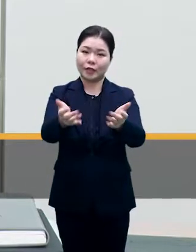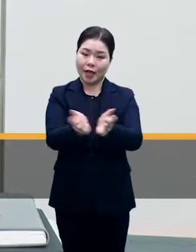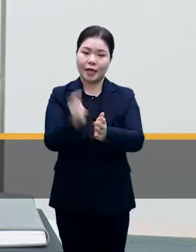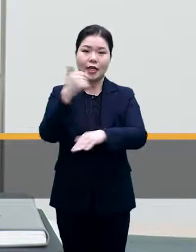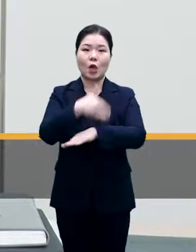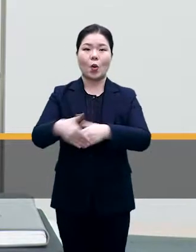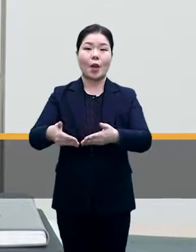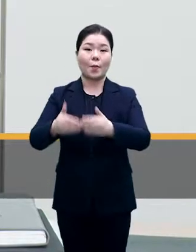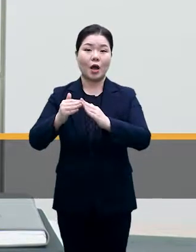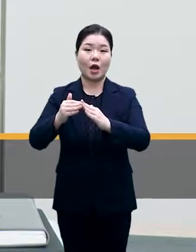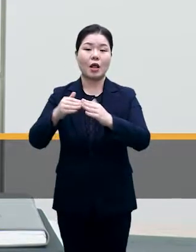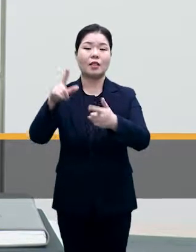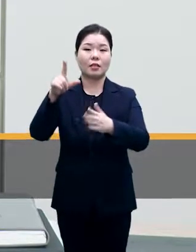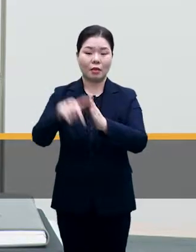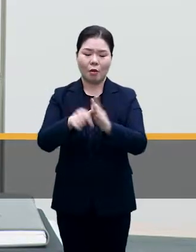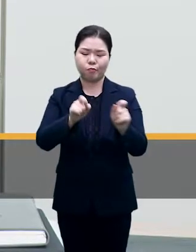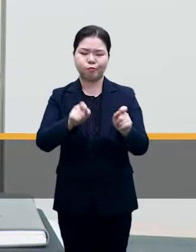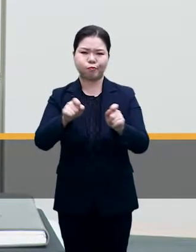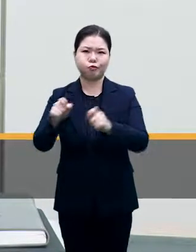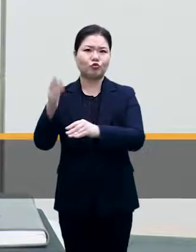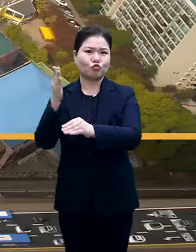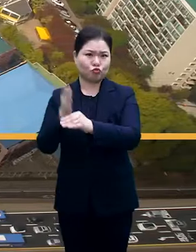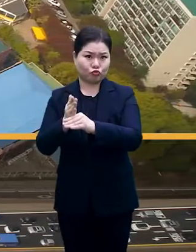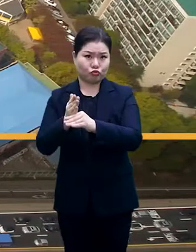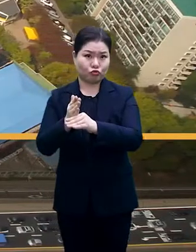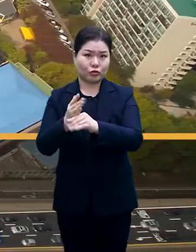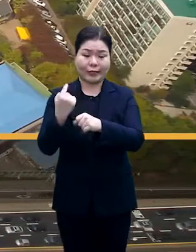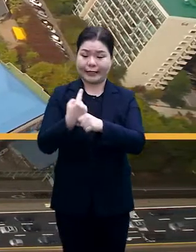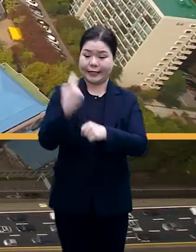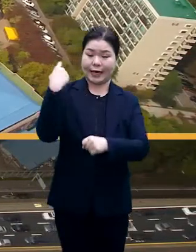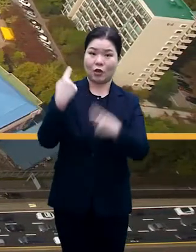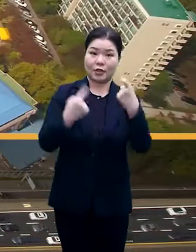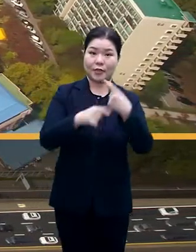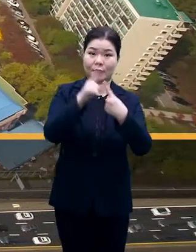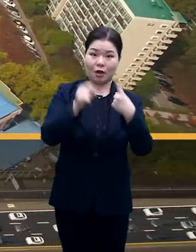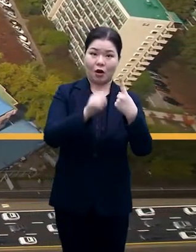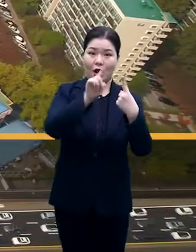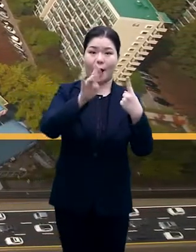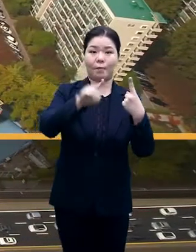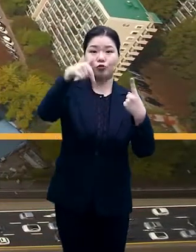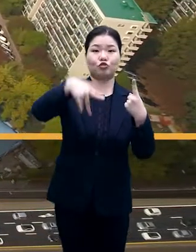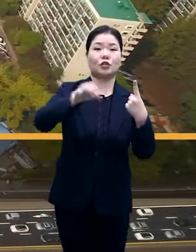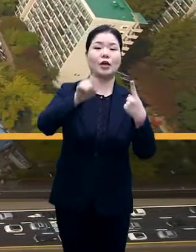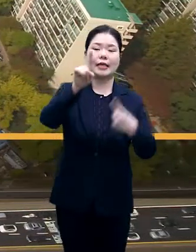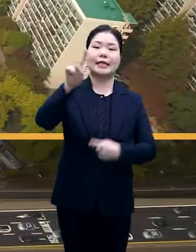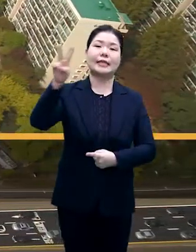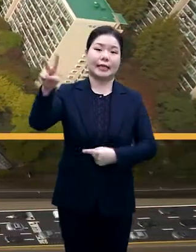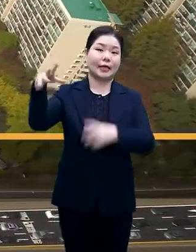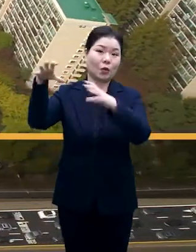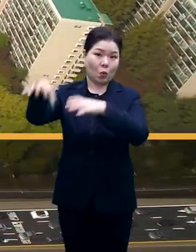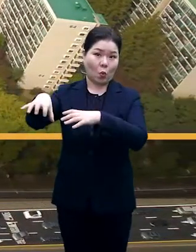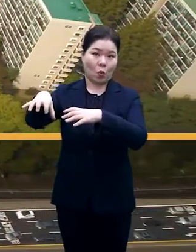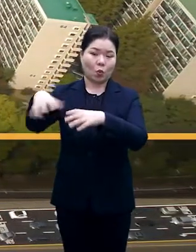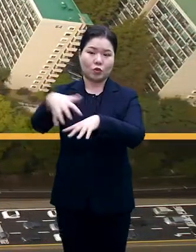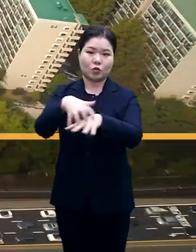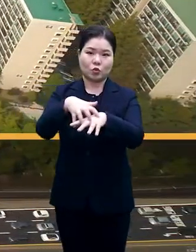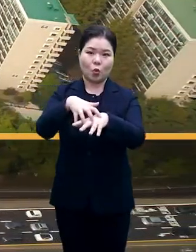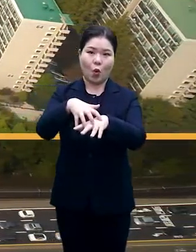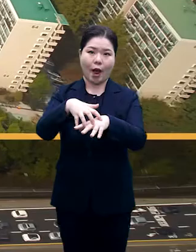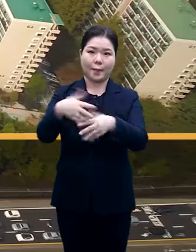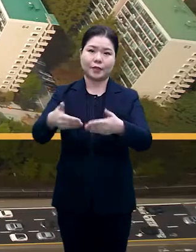계획 수립 단계에서 지연되고 있습니다. 작년 11월 압구정 1, 2구역은 조합